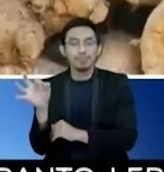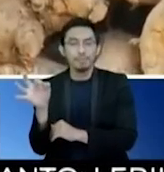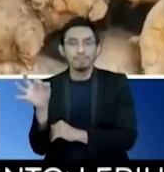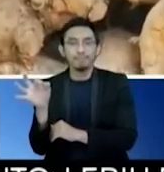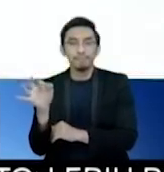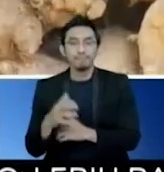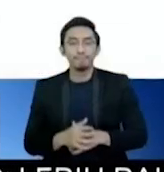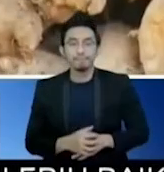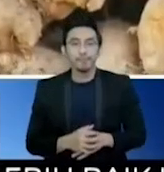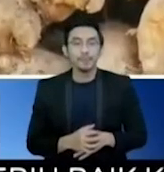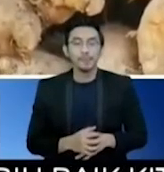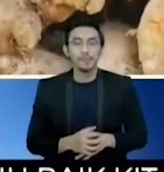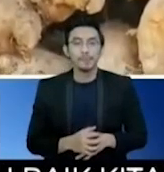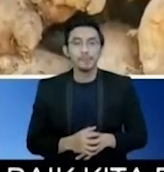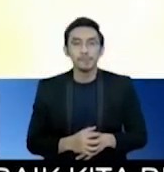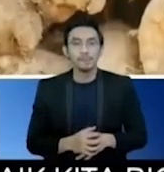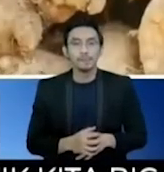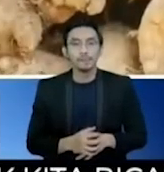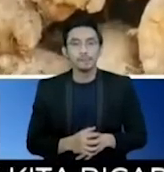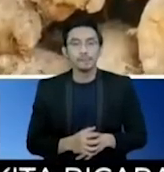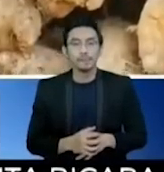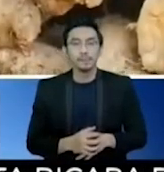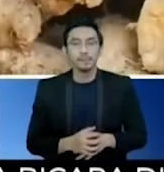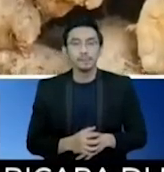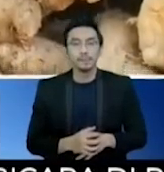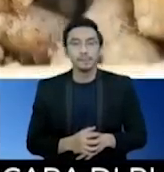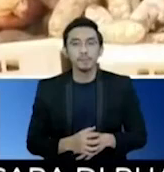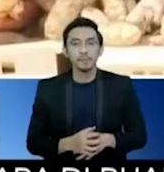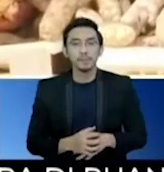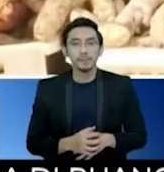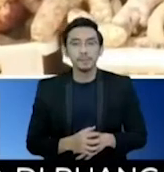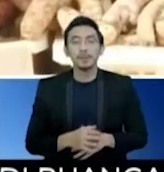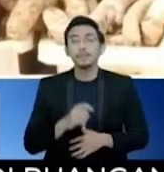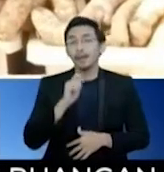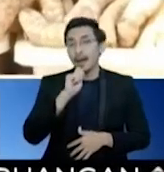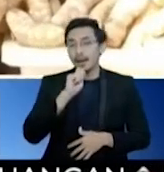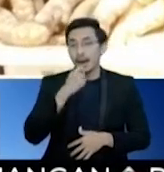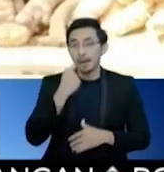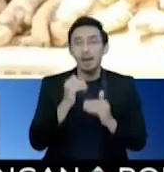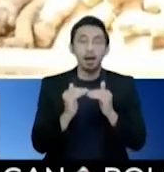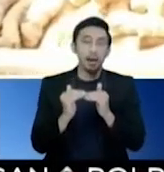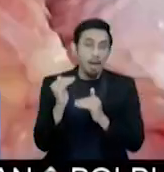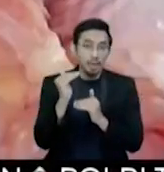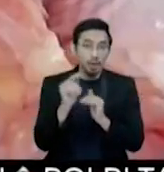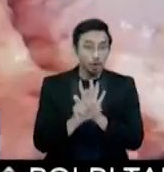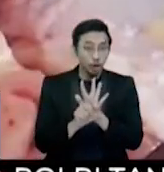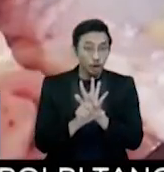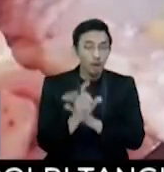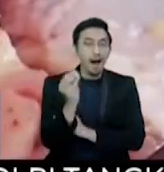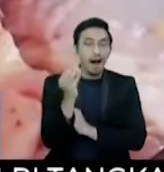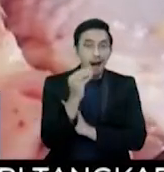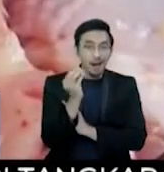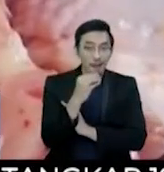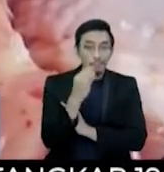harga daging-dagingan yang mengalami pelonjakan harga yang cukup signifikan ini terjadi salah satunya pada harga ayam yang